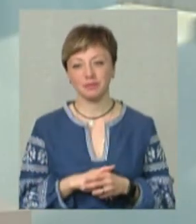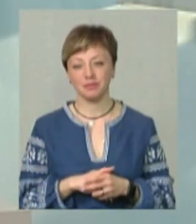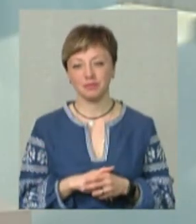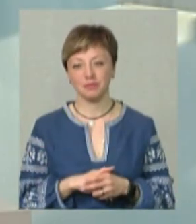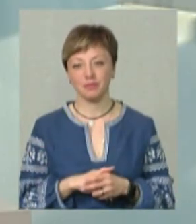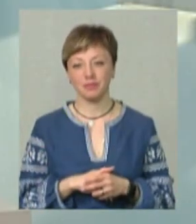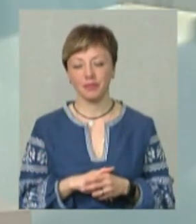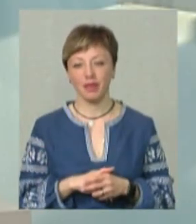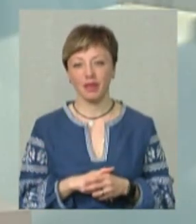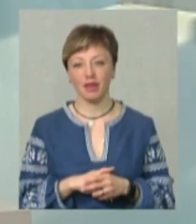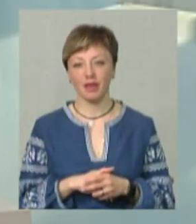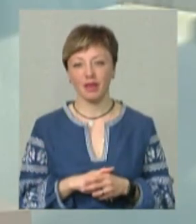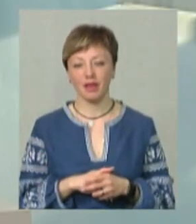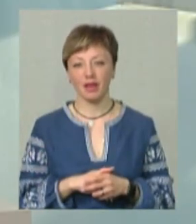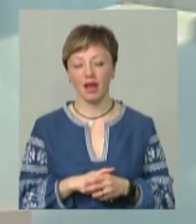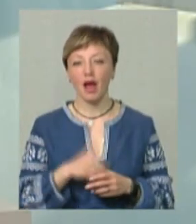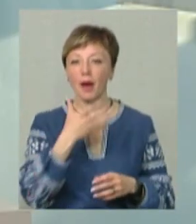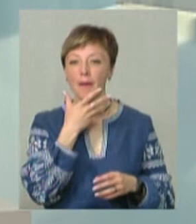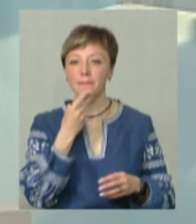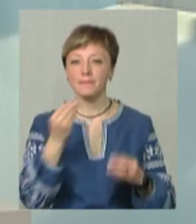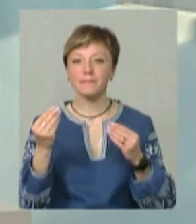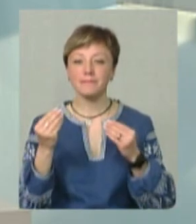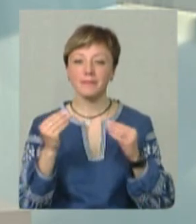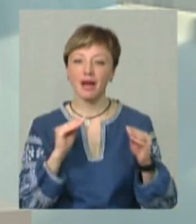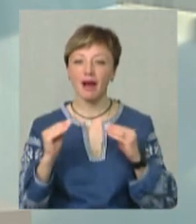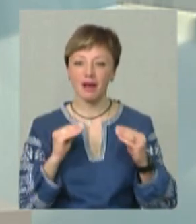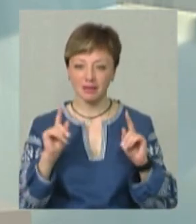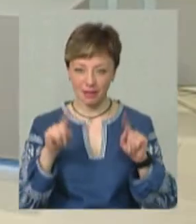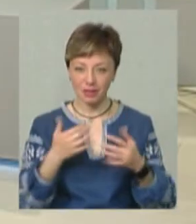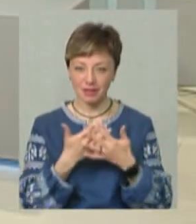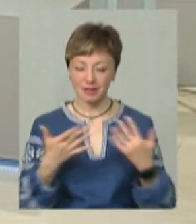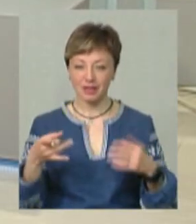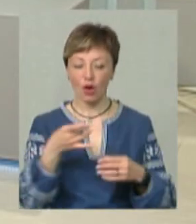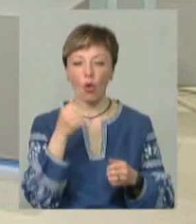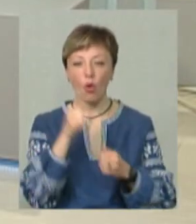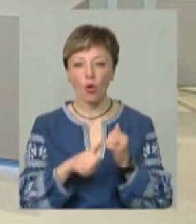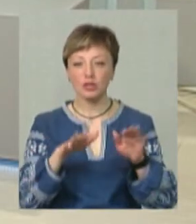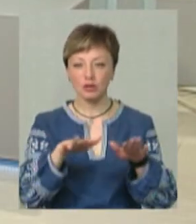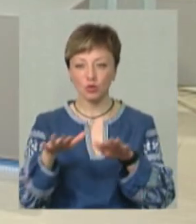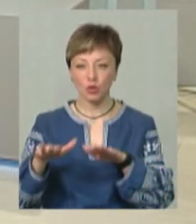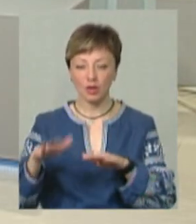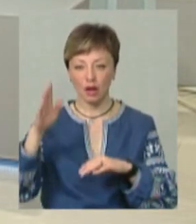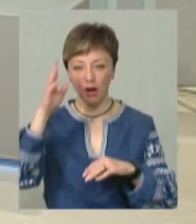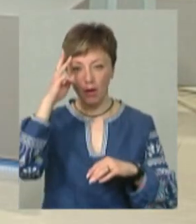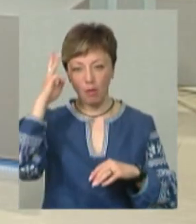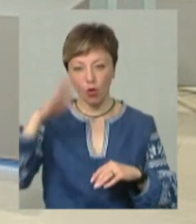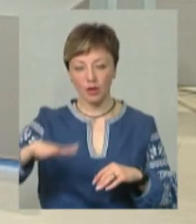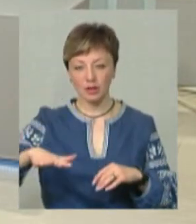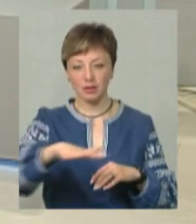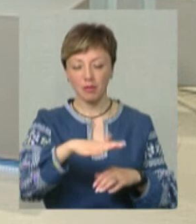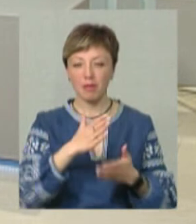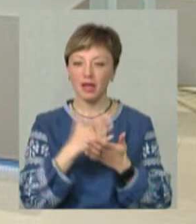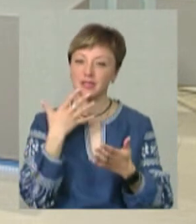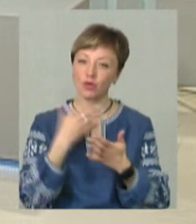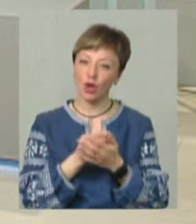Що стосується прикрас, теж різняться за регіонами? Так, кожна локальна зона Подільського регіону має